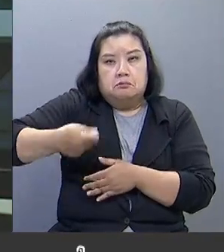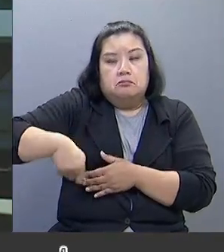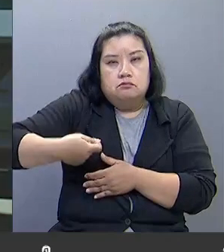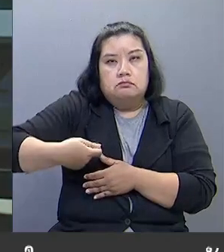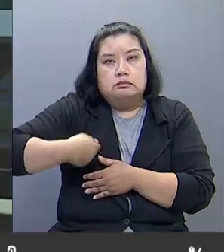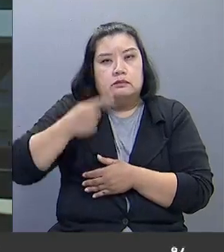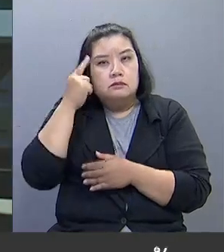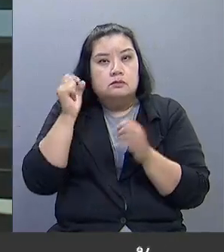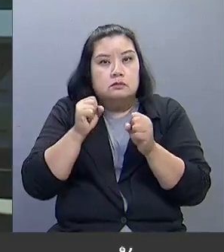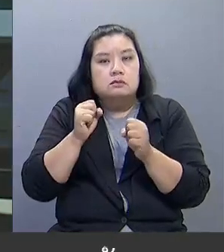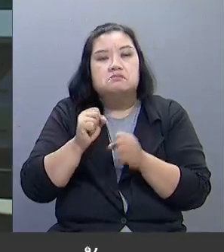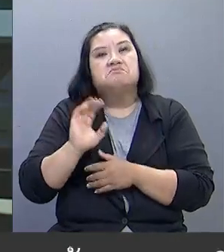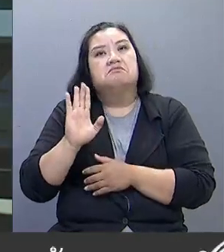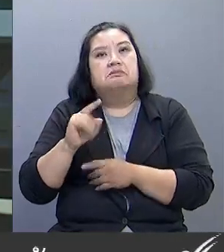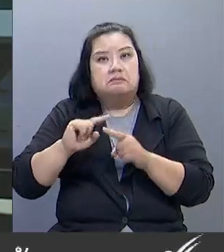acontece